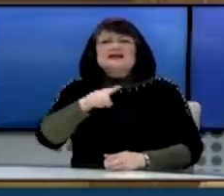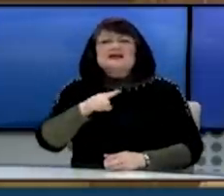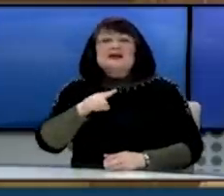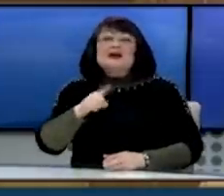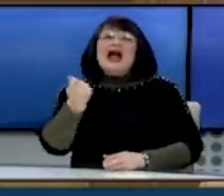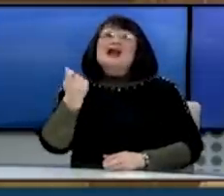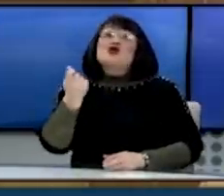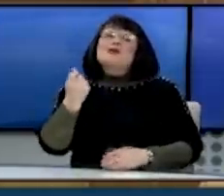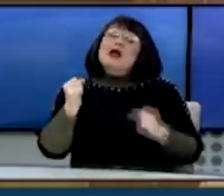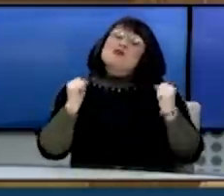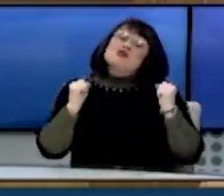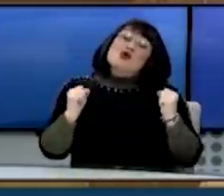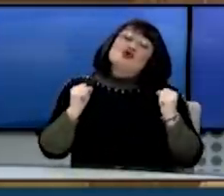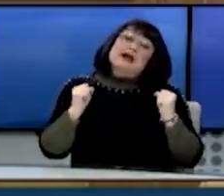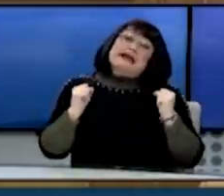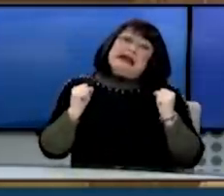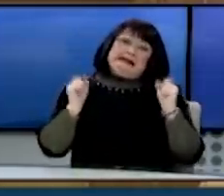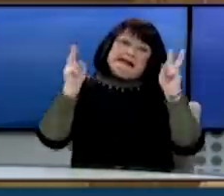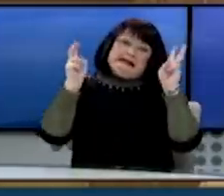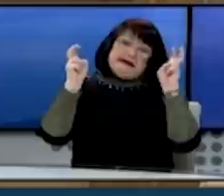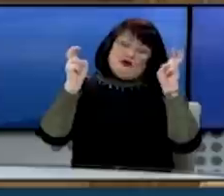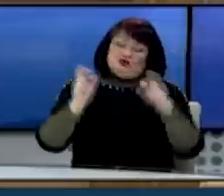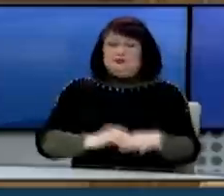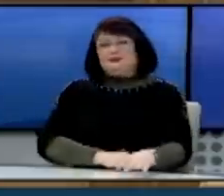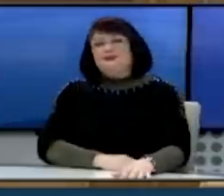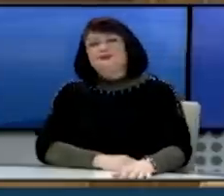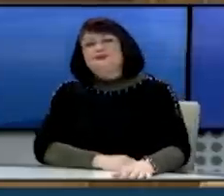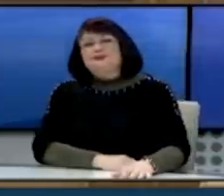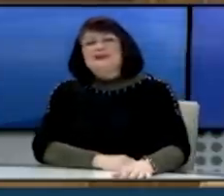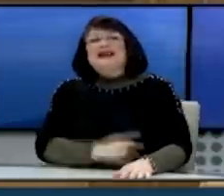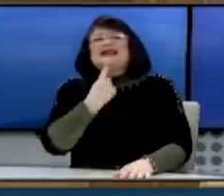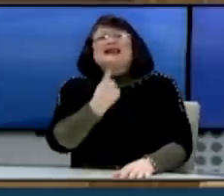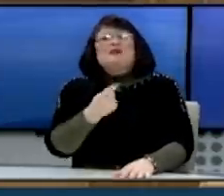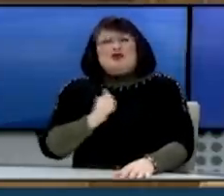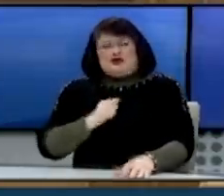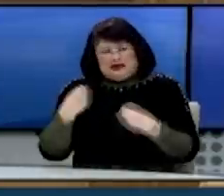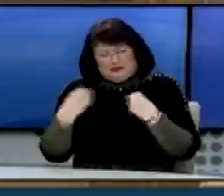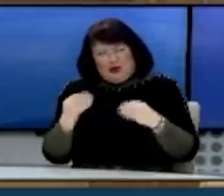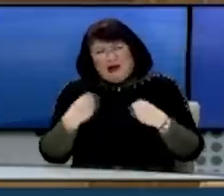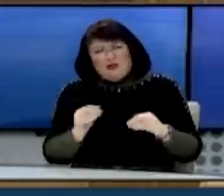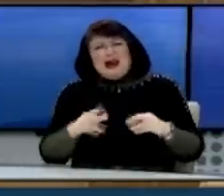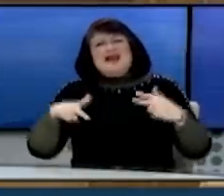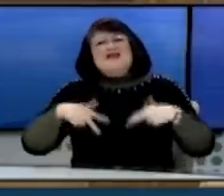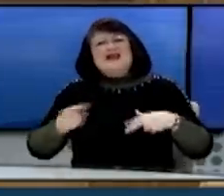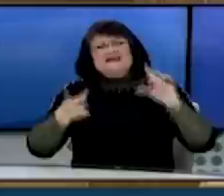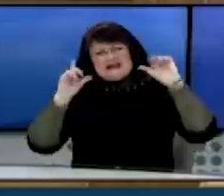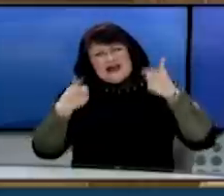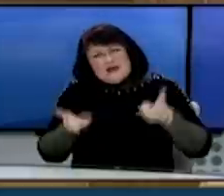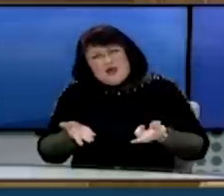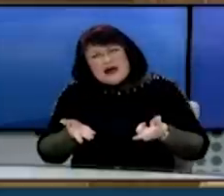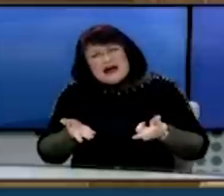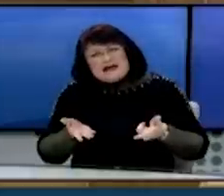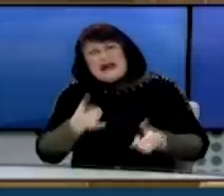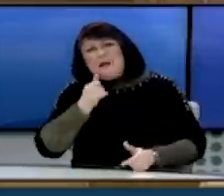«αντοχές της οικονομίας», λέει. Να πούμε για τις ιδιωτικοποιήσεις, που η κυβέρνηση της Νέας Δημοκρατίας